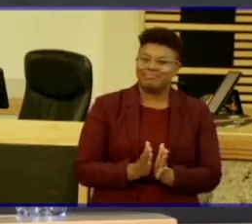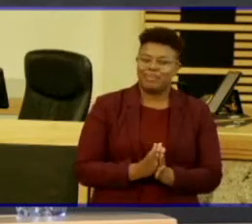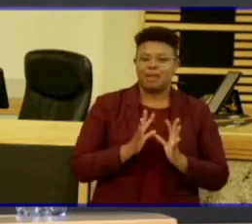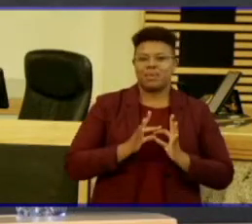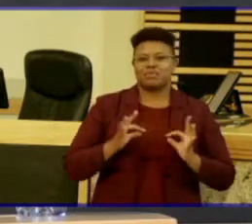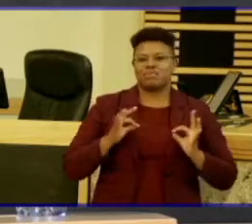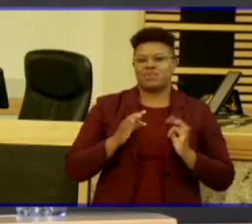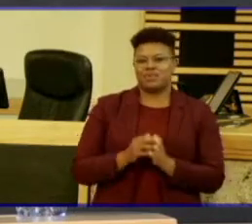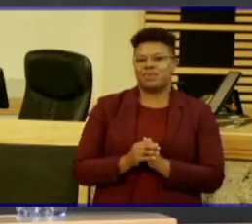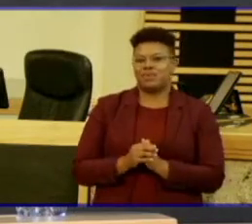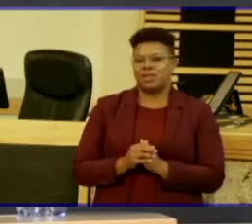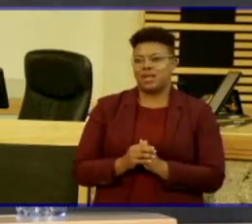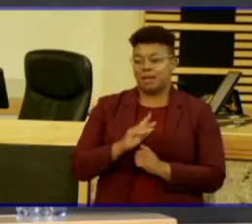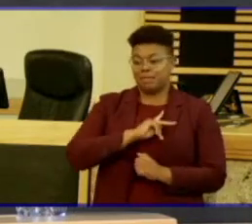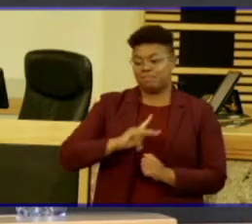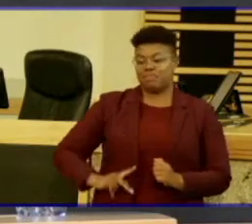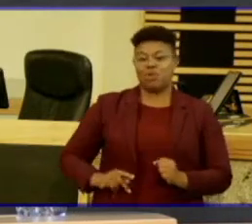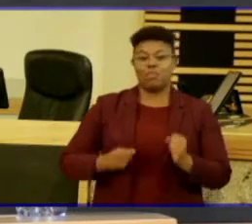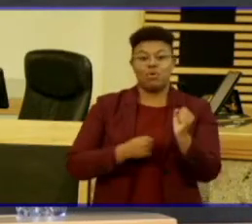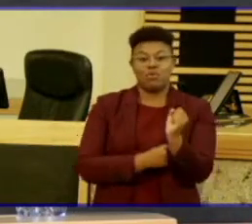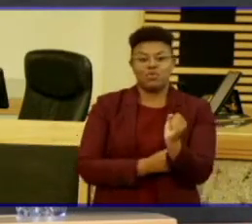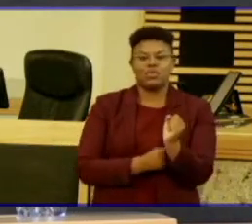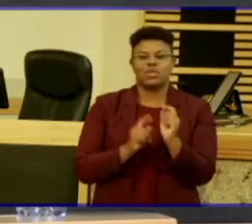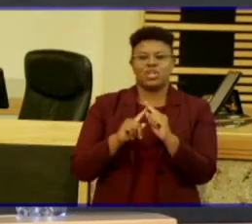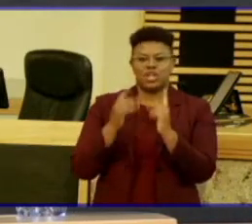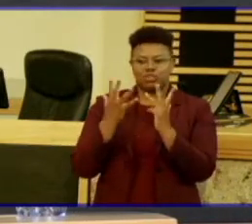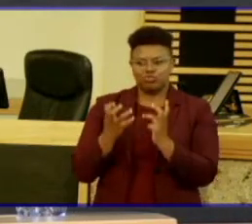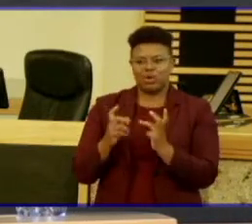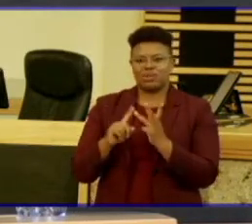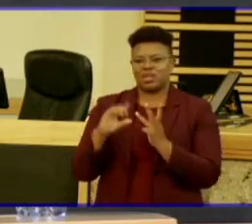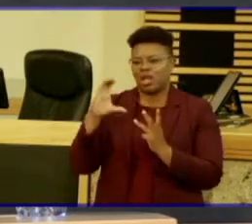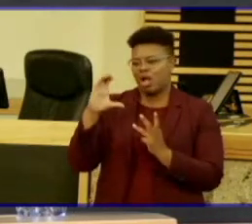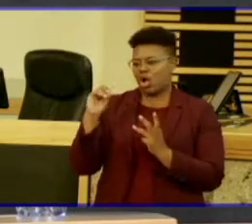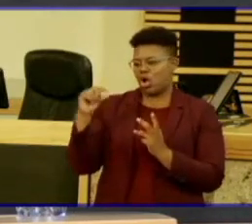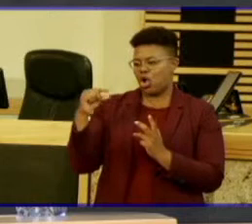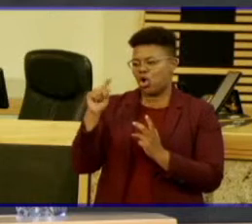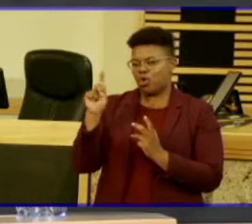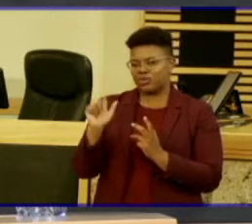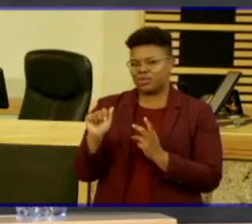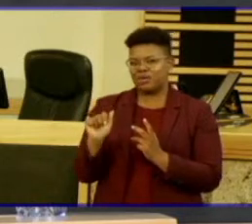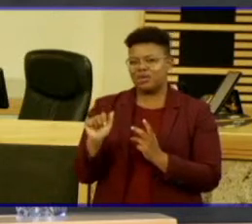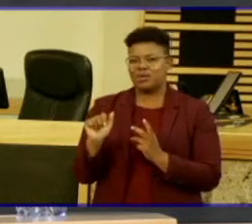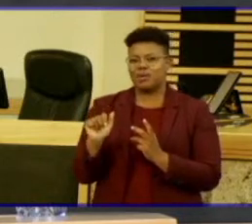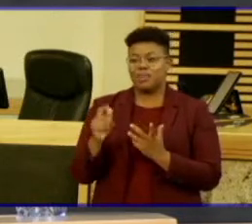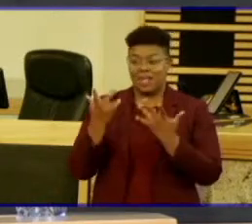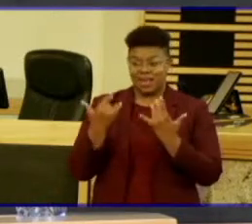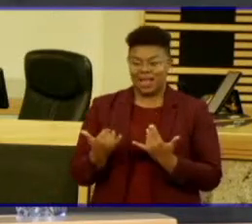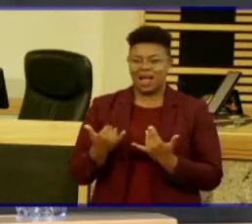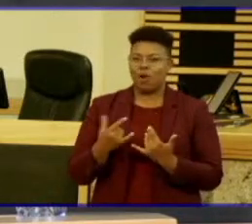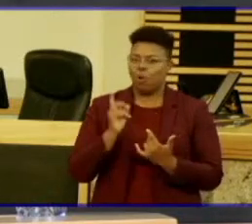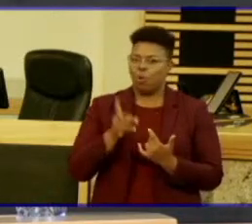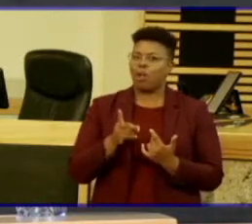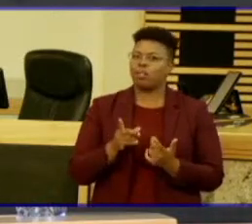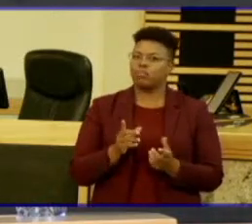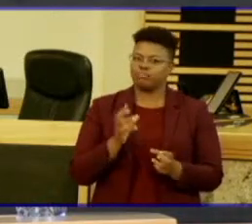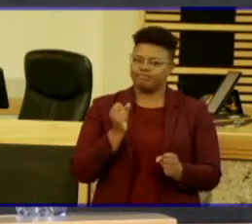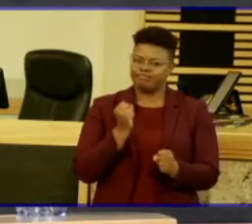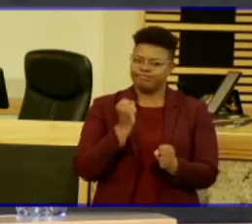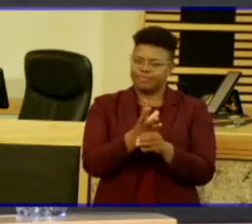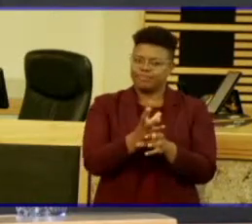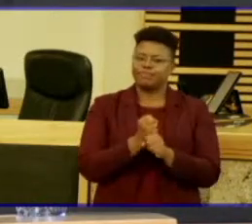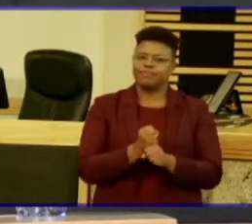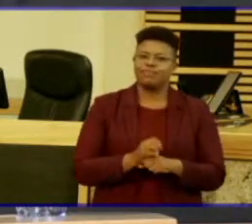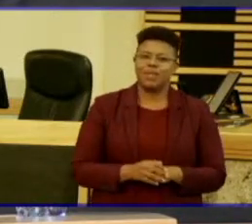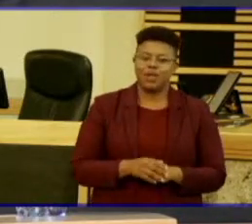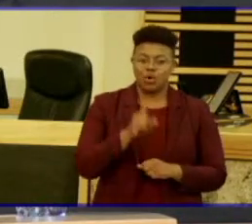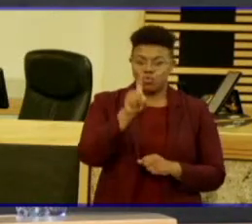kwaye si-Office of the Premier, utreasury nococtor ngoku sizawulumongezansi